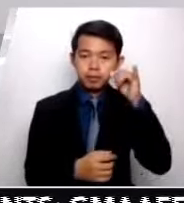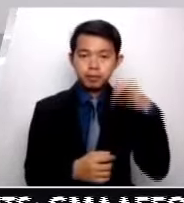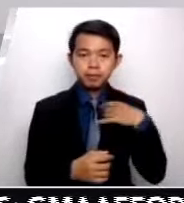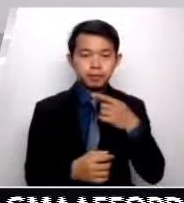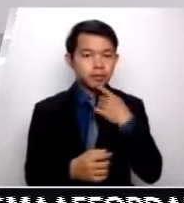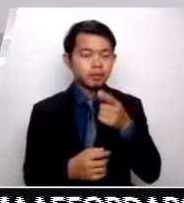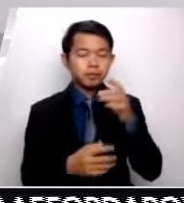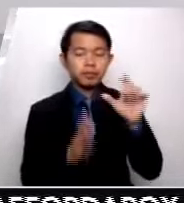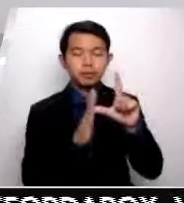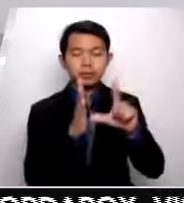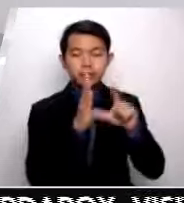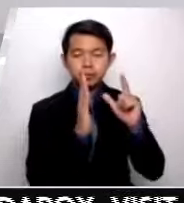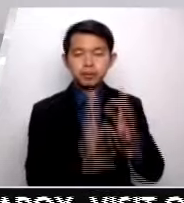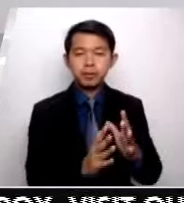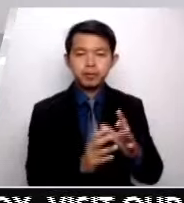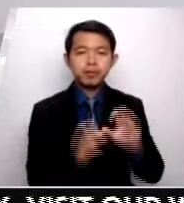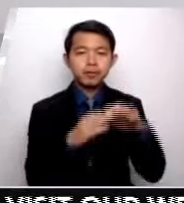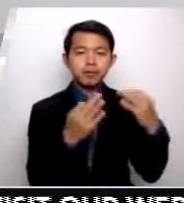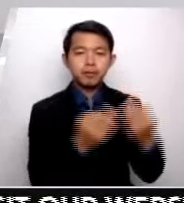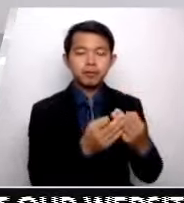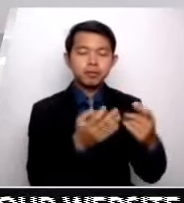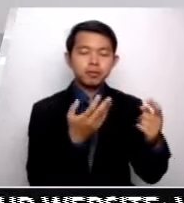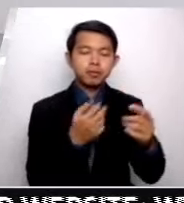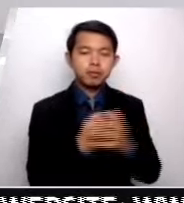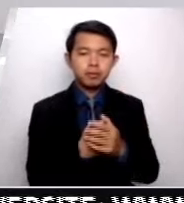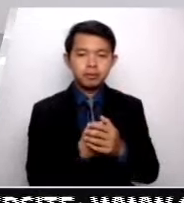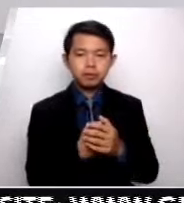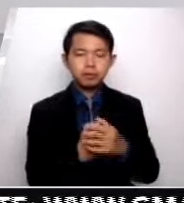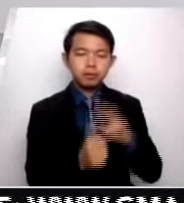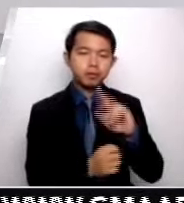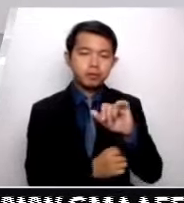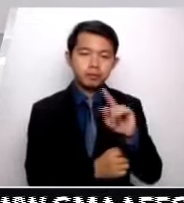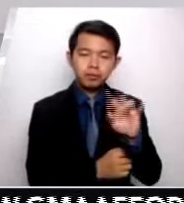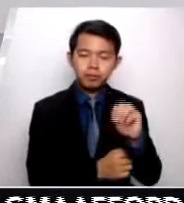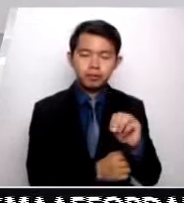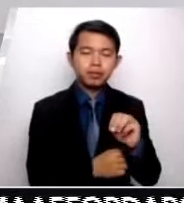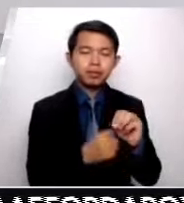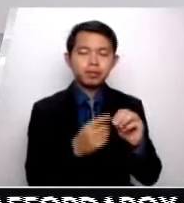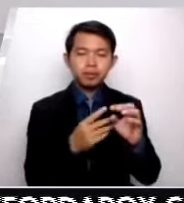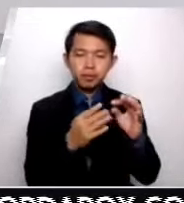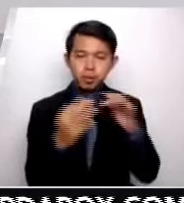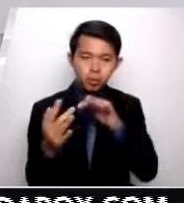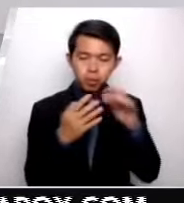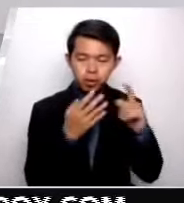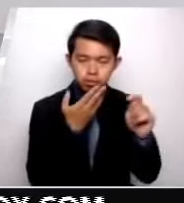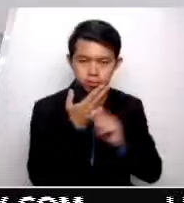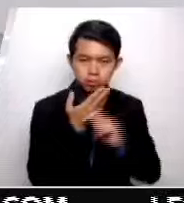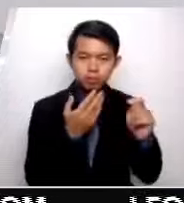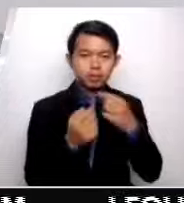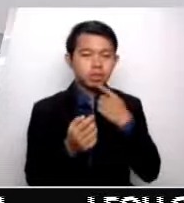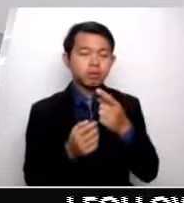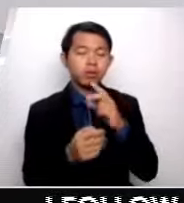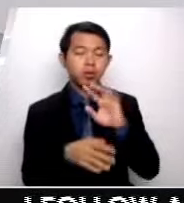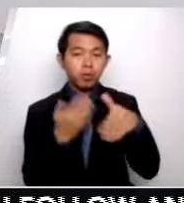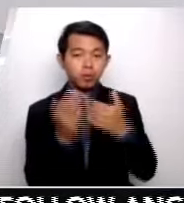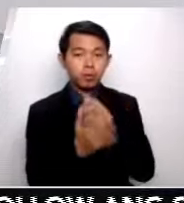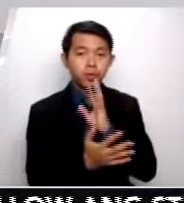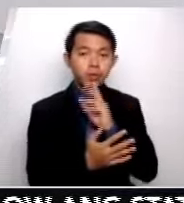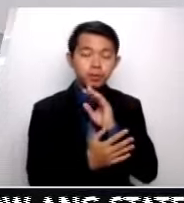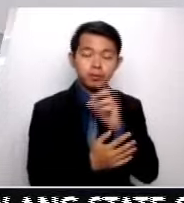war on drugs President Escudero under m sinabi Duterte kong gamtin